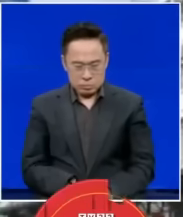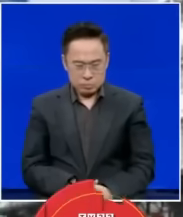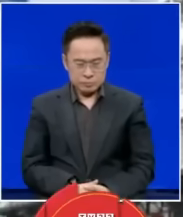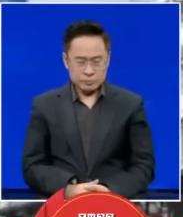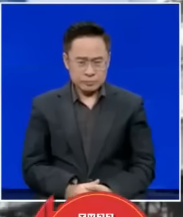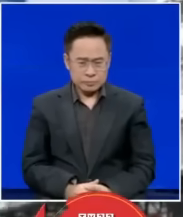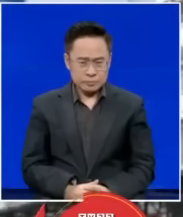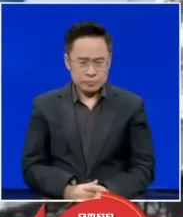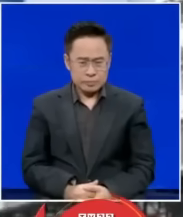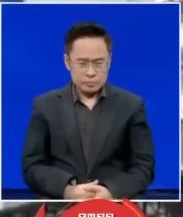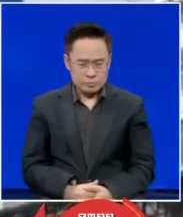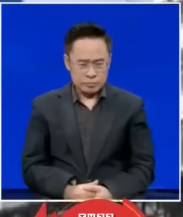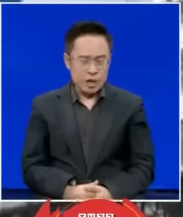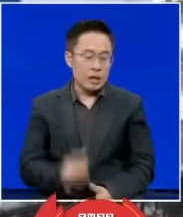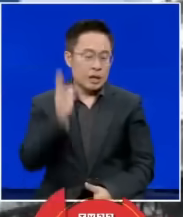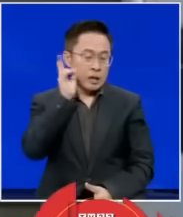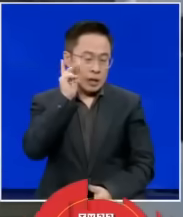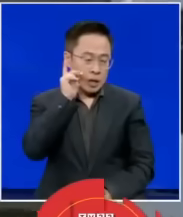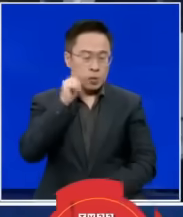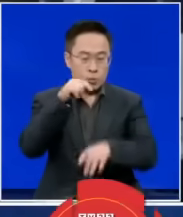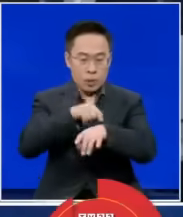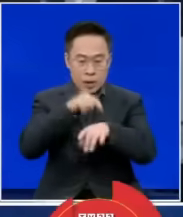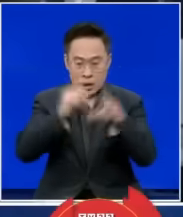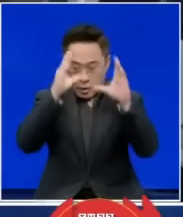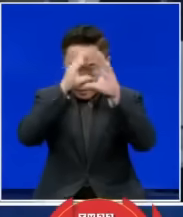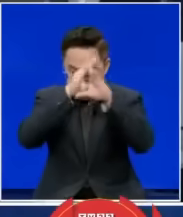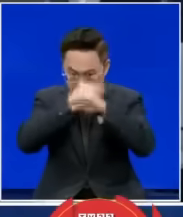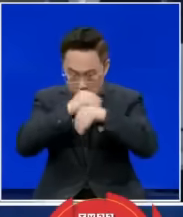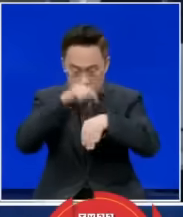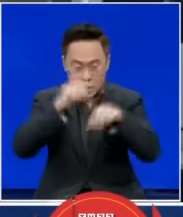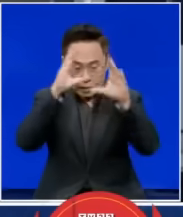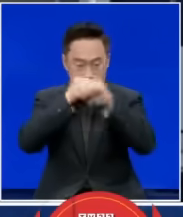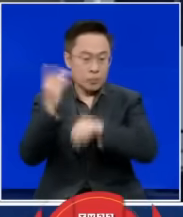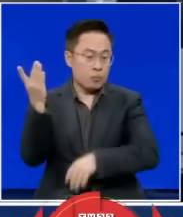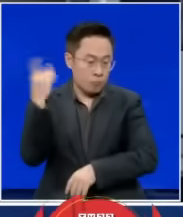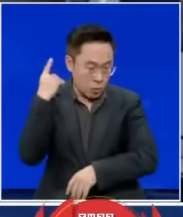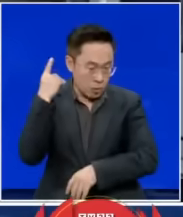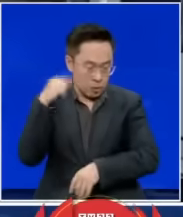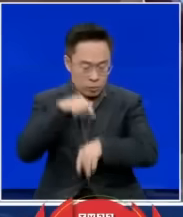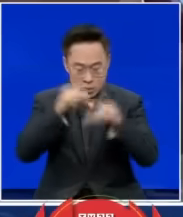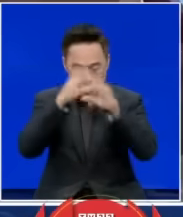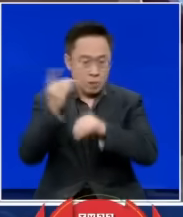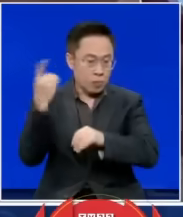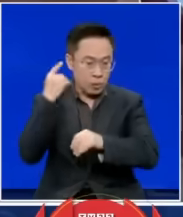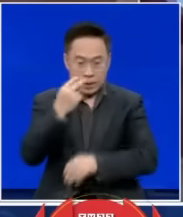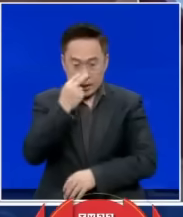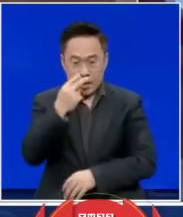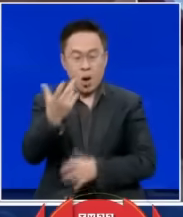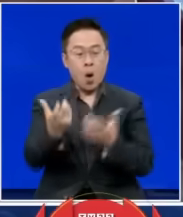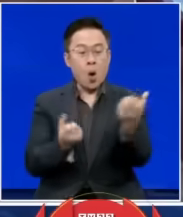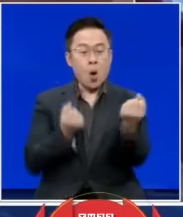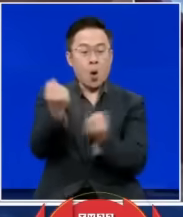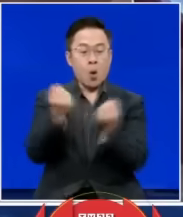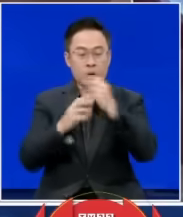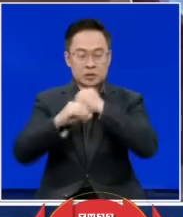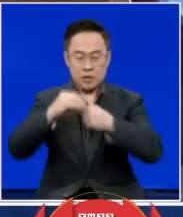มครับอันนี้เป็นข่าวที่มาเมื่อคืนโอ้โหนี่ตอนนอนดึกก็เห็นข่าวก็เอ๊ะอย่างไรนะ สงสัยใ